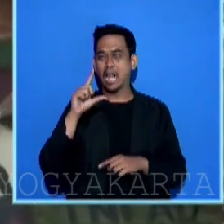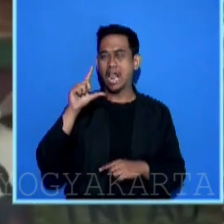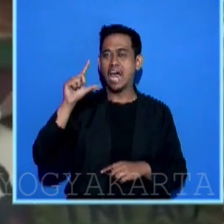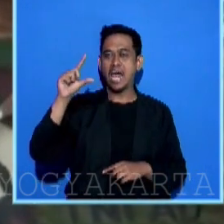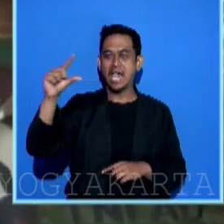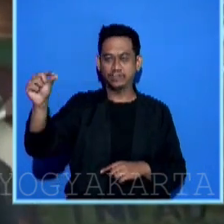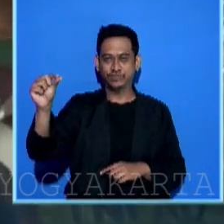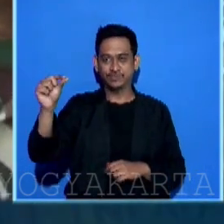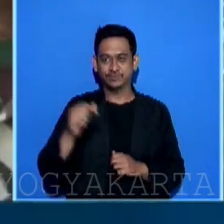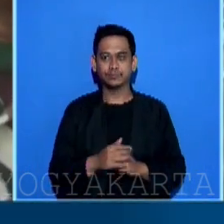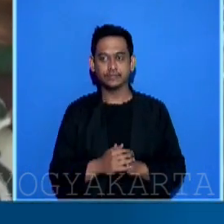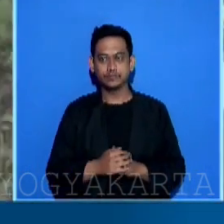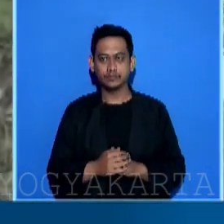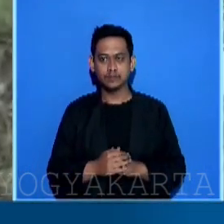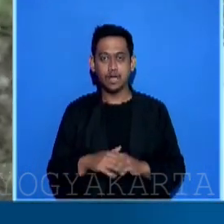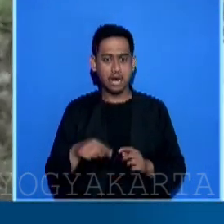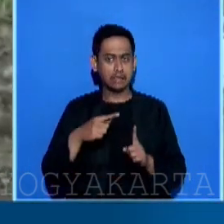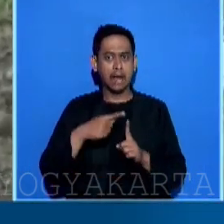banyakengunungnya juga